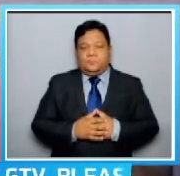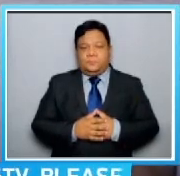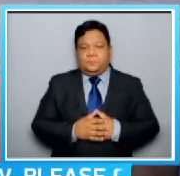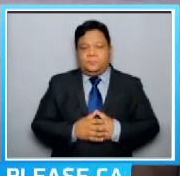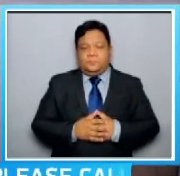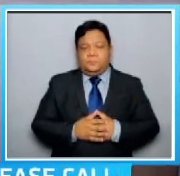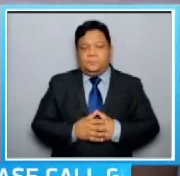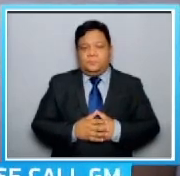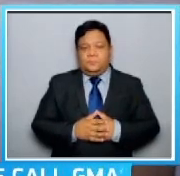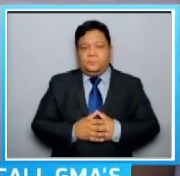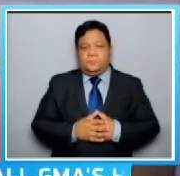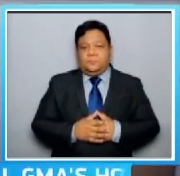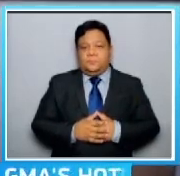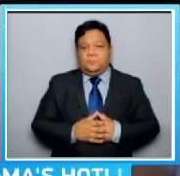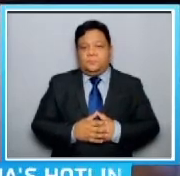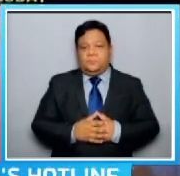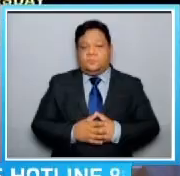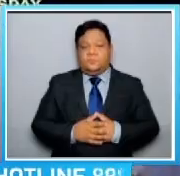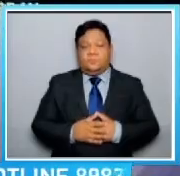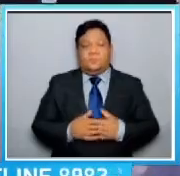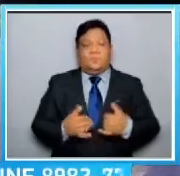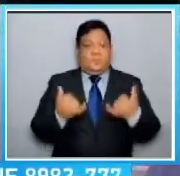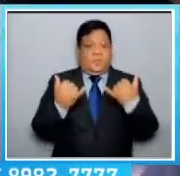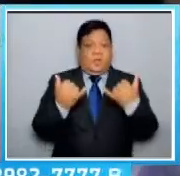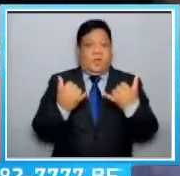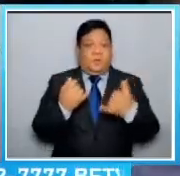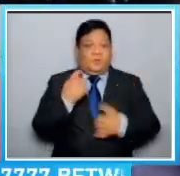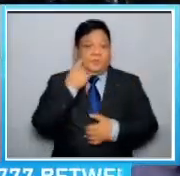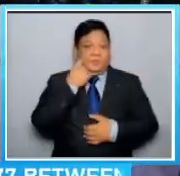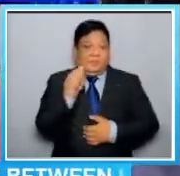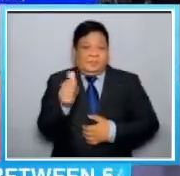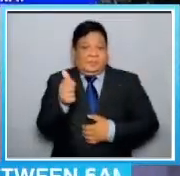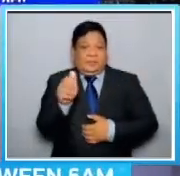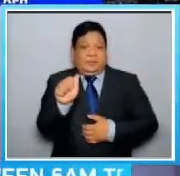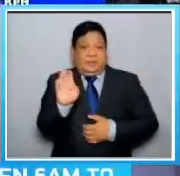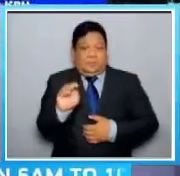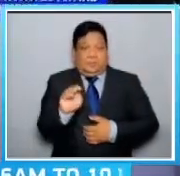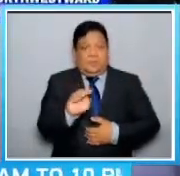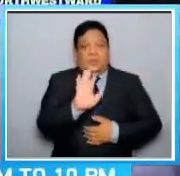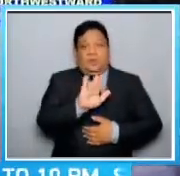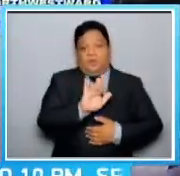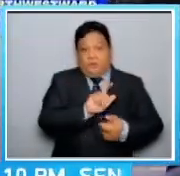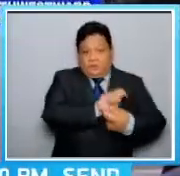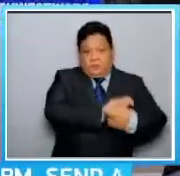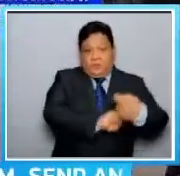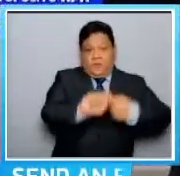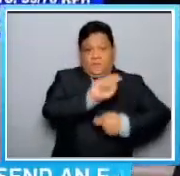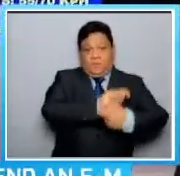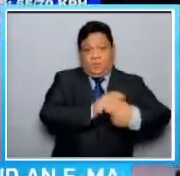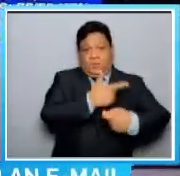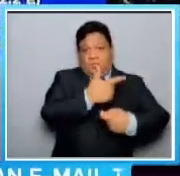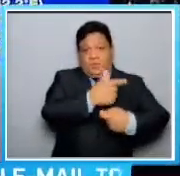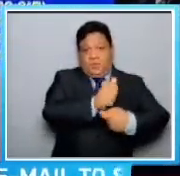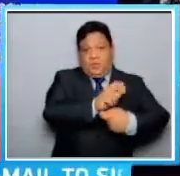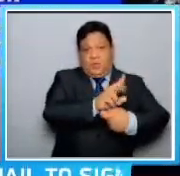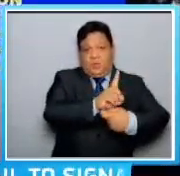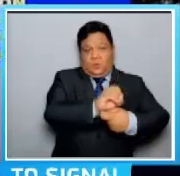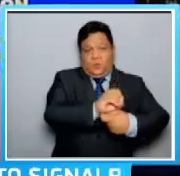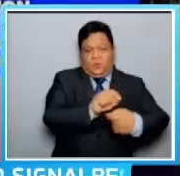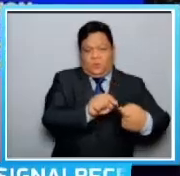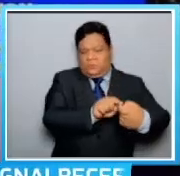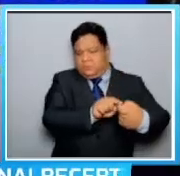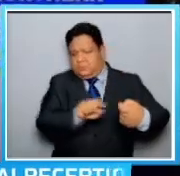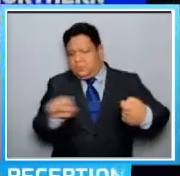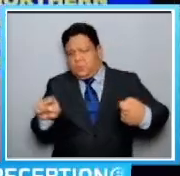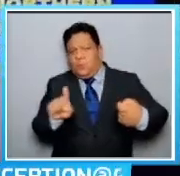So ito po, as of 10 a.m., itong si Tropical Depression Gardo ay nasa layong 1,065 kilometers sa may